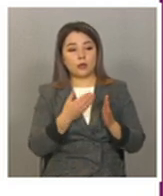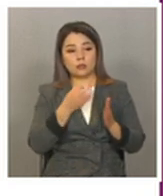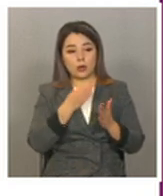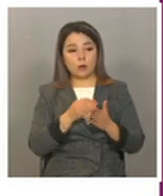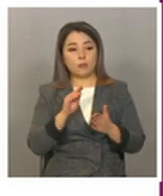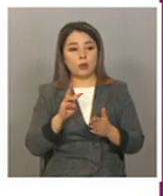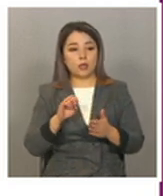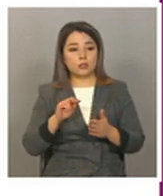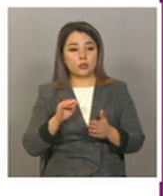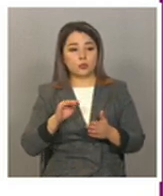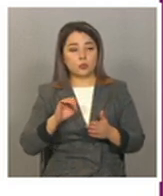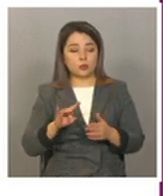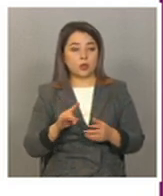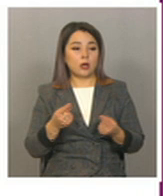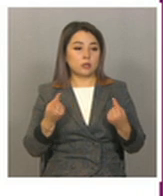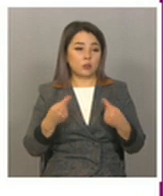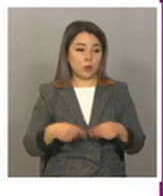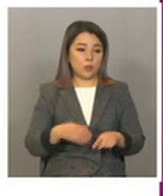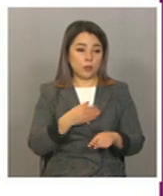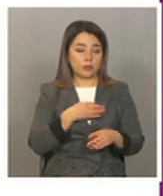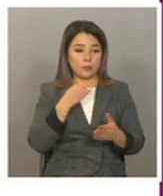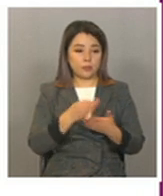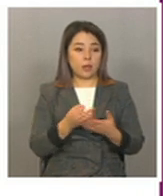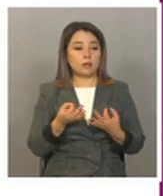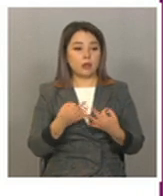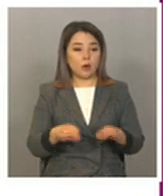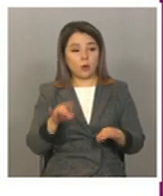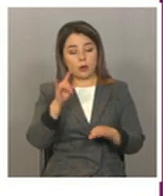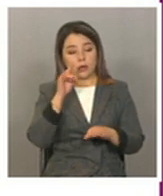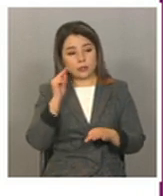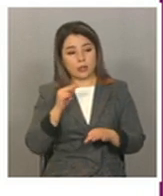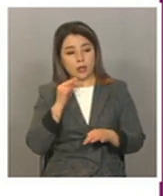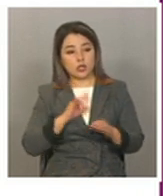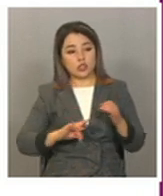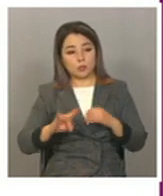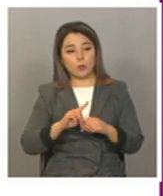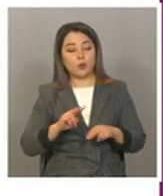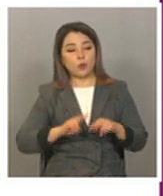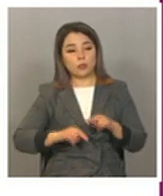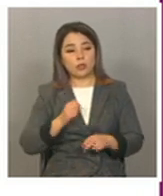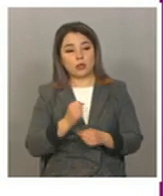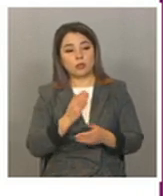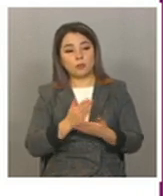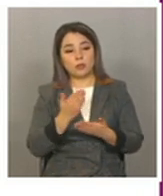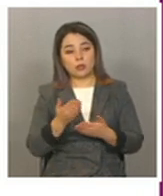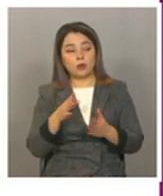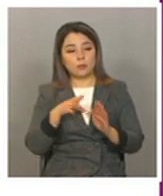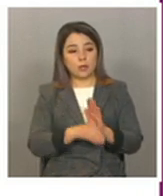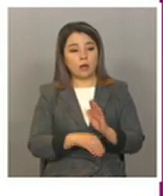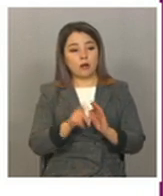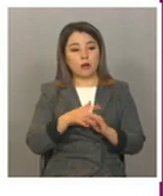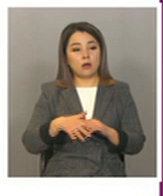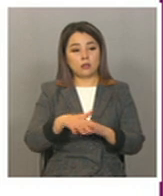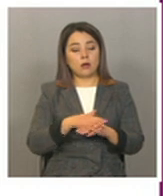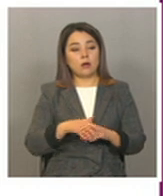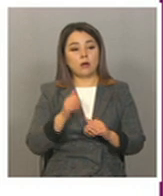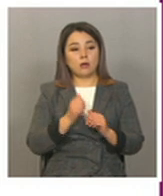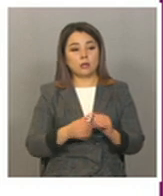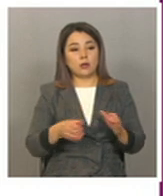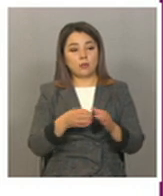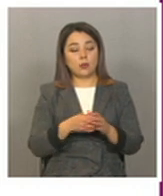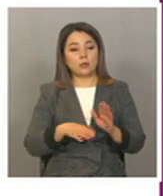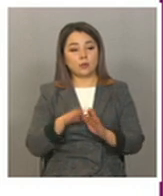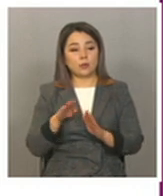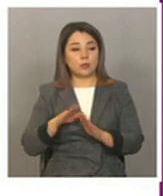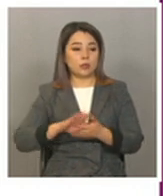Манчжур үстемдігін құлату, тәуелсіз Қытай республикасын құру. Сонымен қатар халықтың әл ауқатын